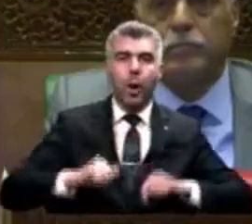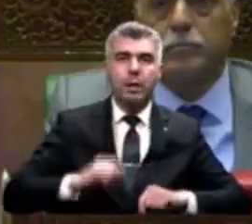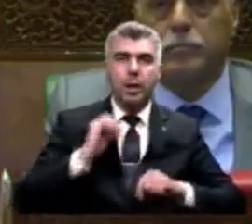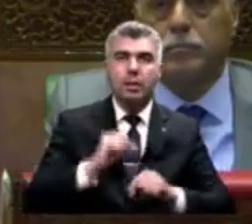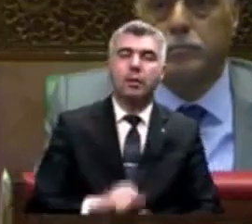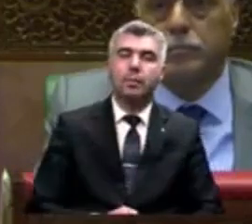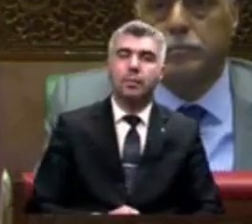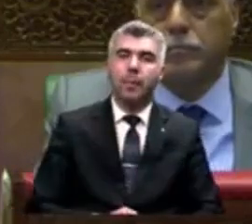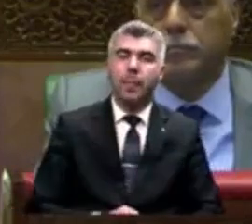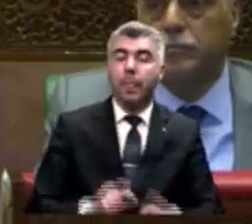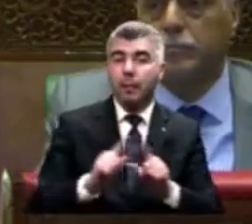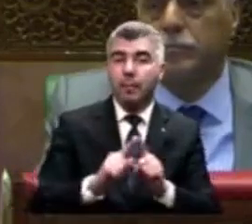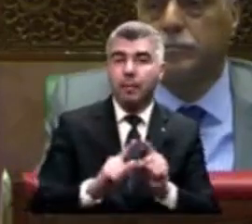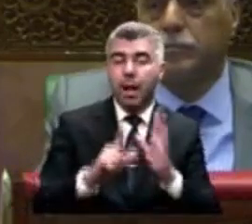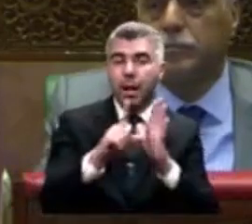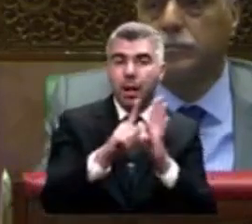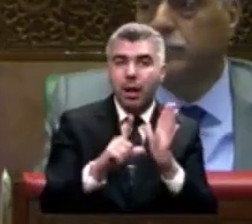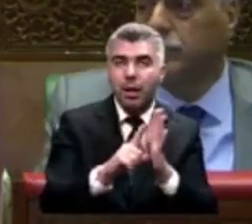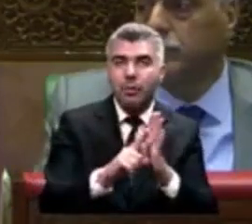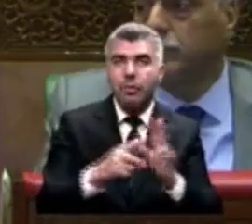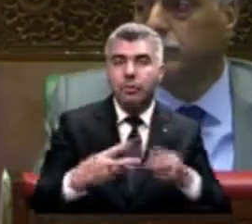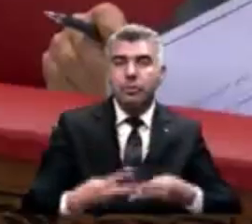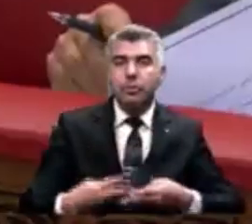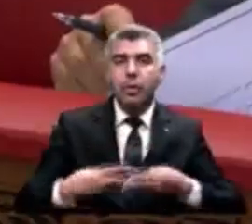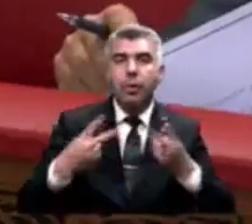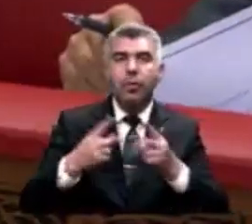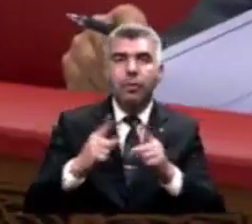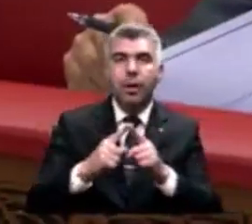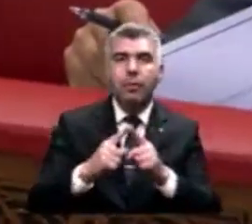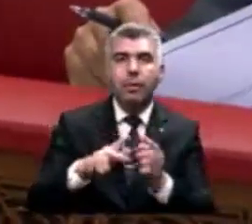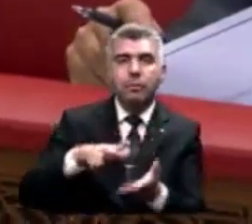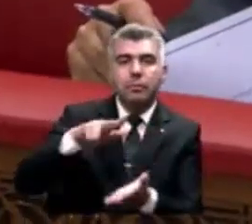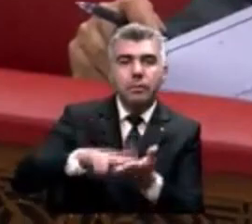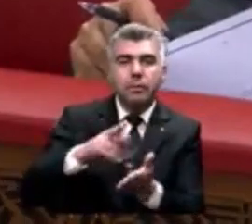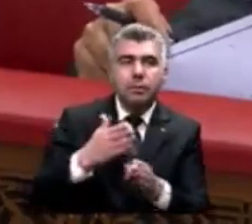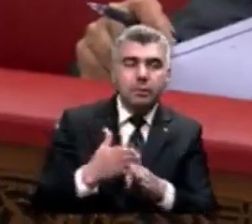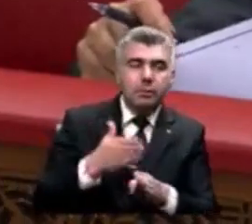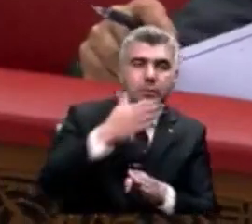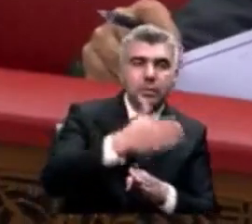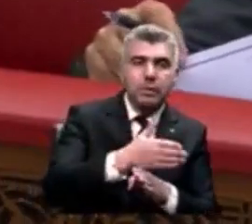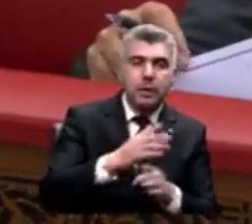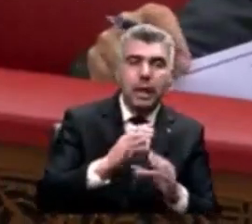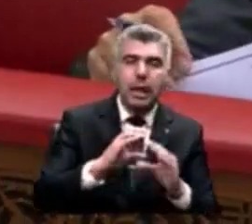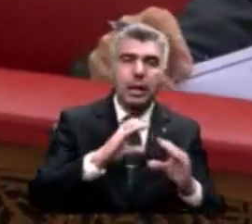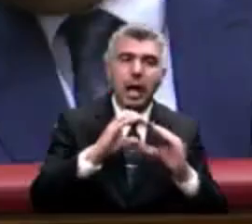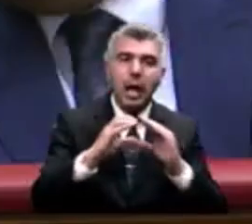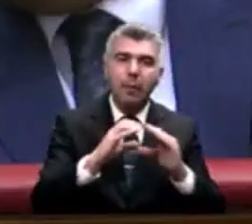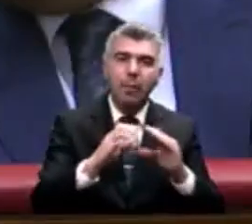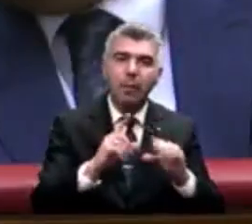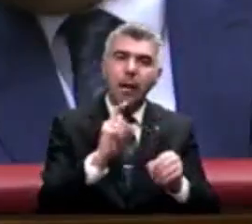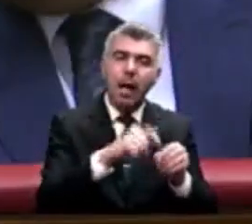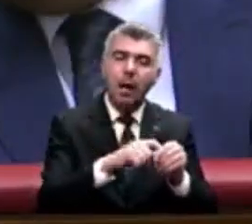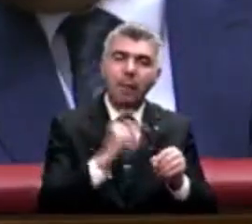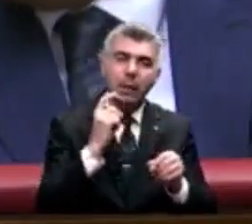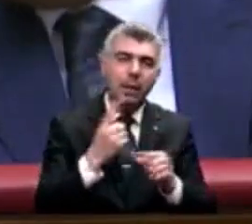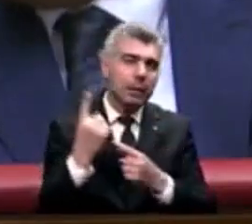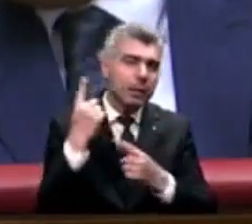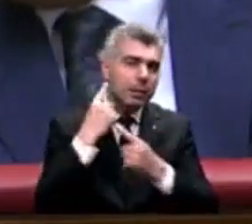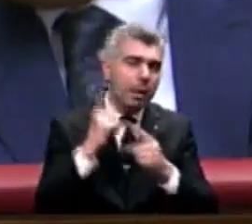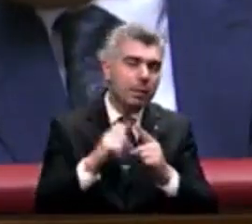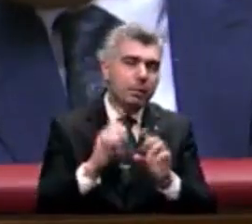بتمرير هذا النظام الأساسي واداه المصادقة بدون الرجوع إلى النقابات المحاورة والإنصات